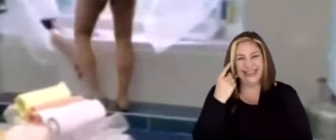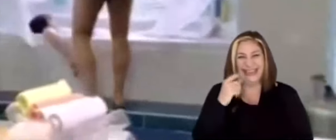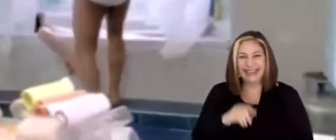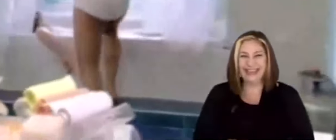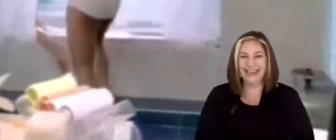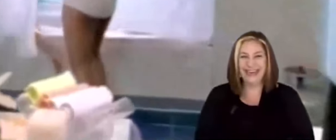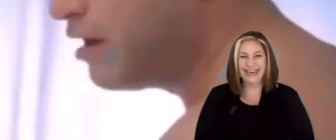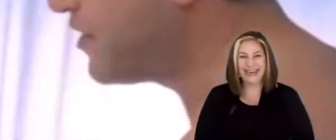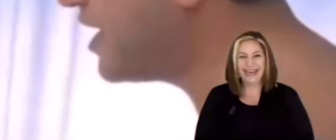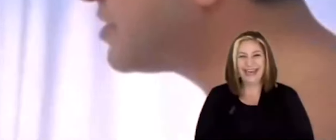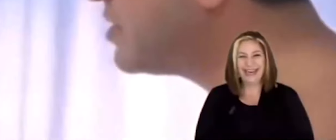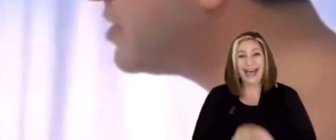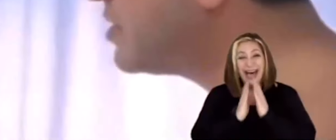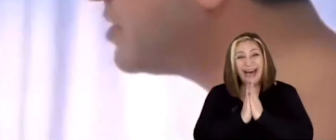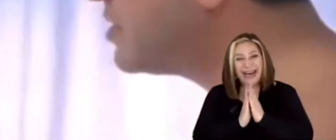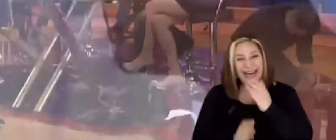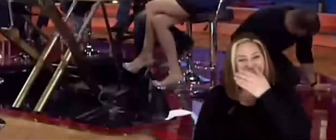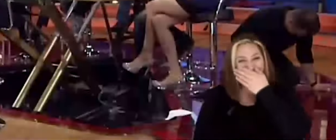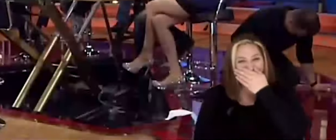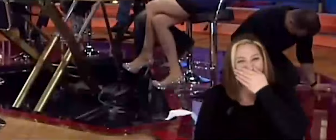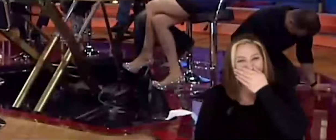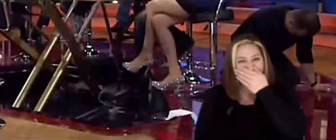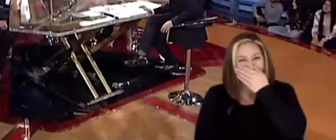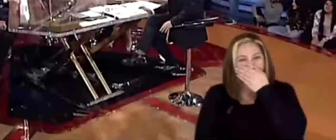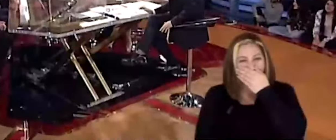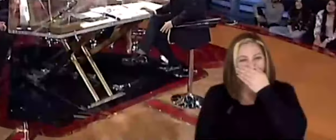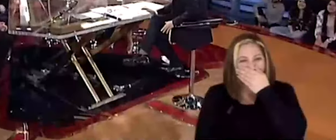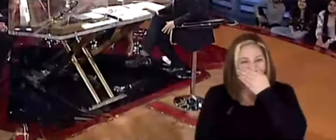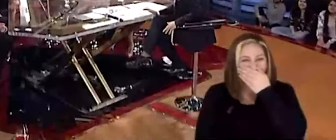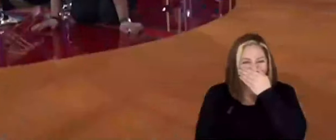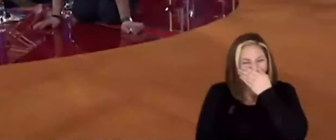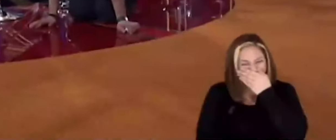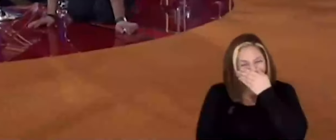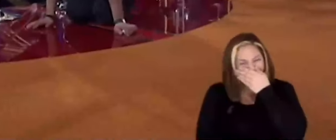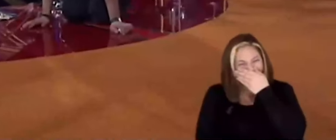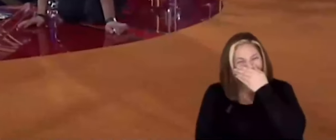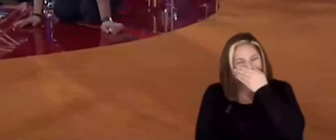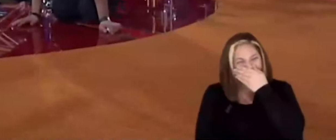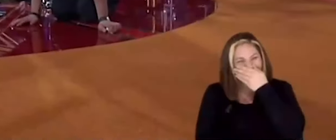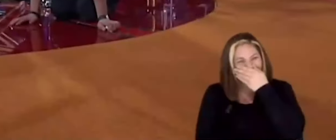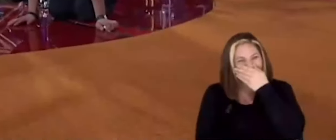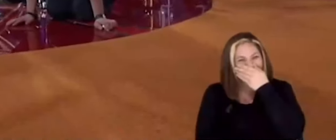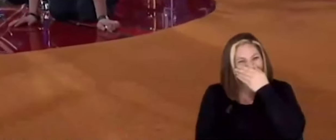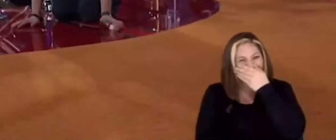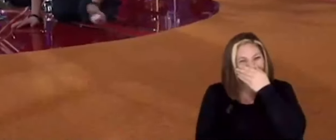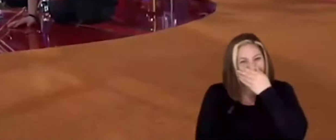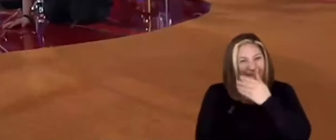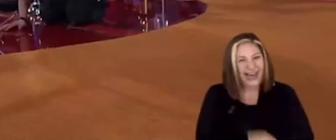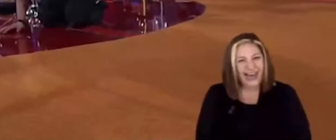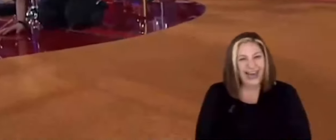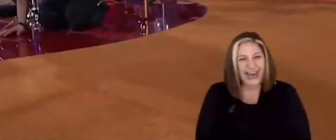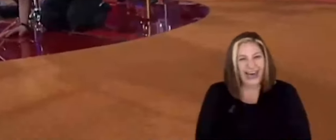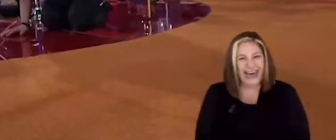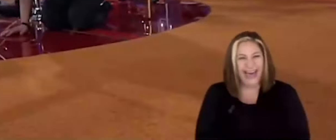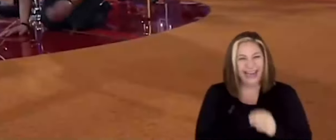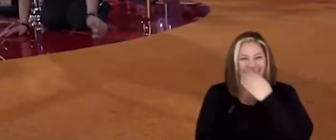değil. Affedersin. Donuna bayıldım. Nerede? Kaçtı. Masanın mı altında?